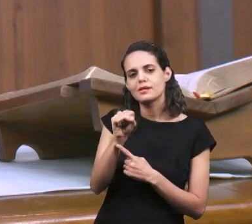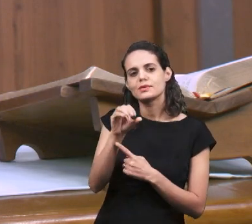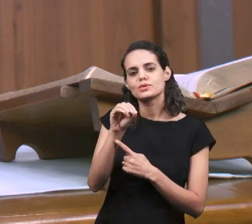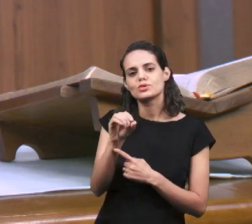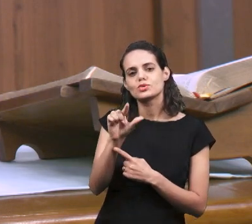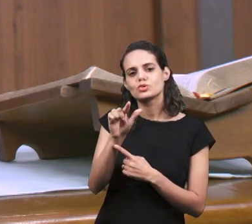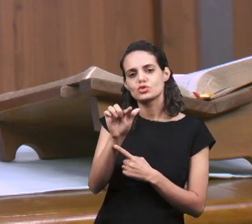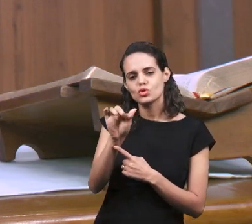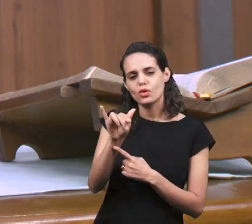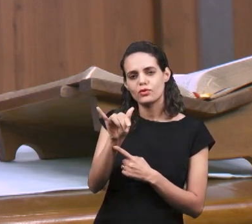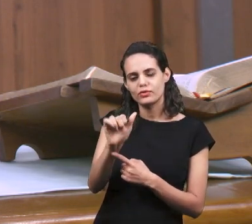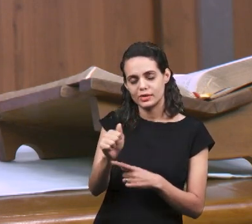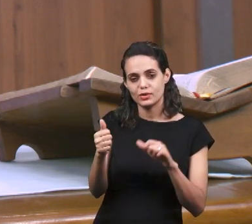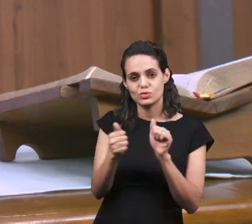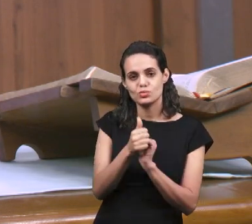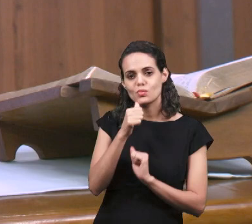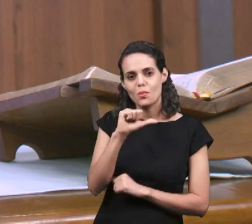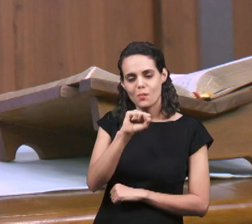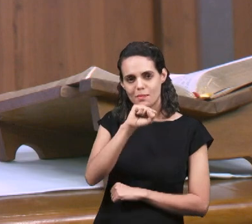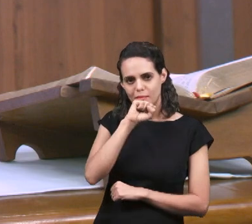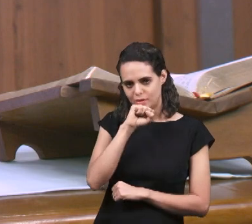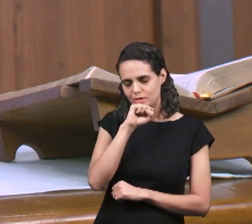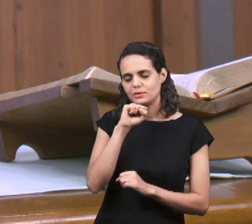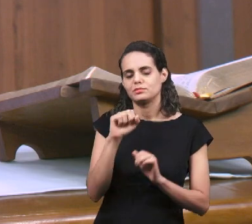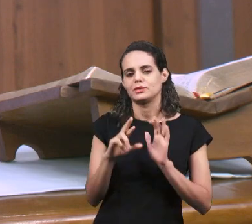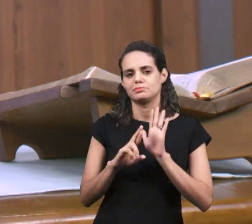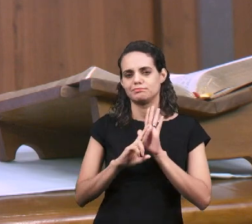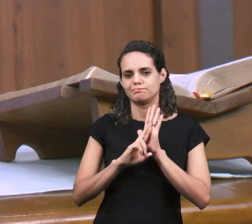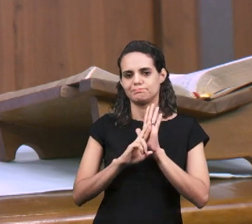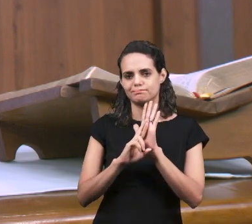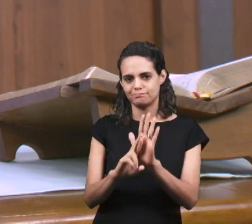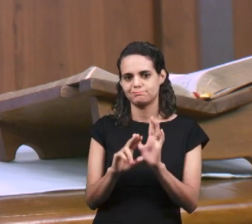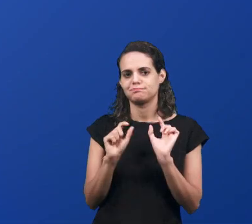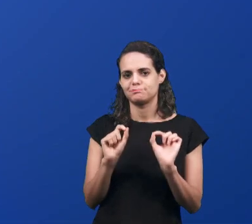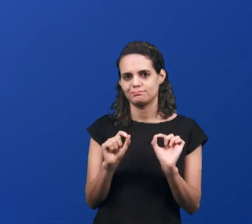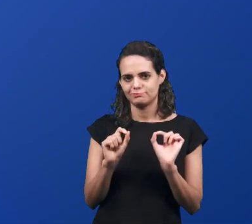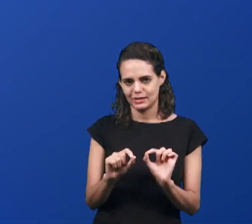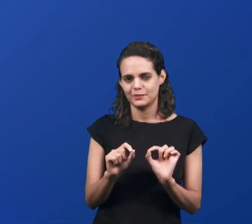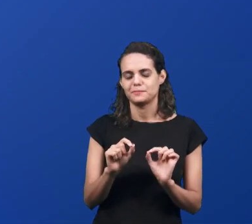notre église de Camboriú, ensemble avec sa mère, va nous présenter aussi une